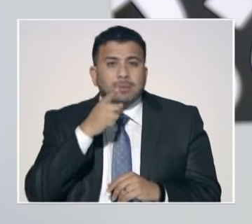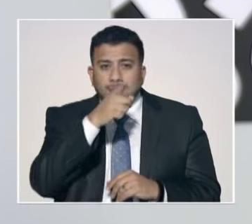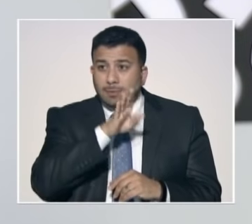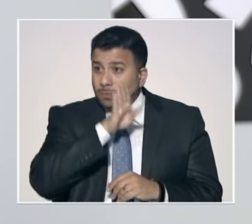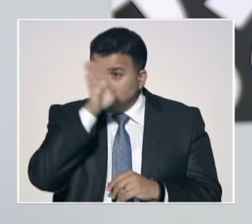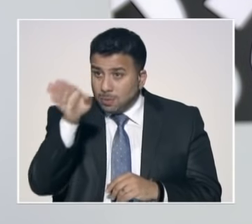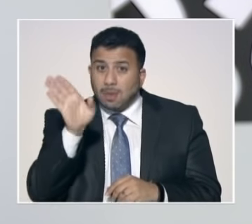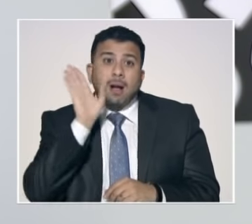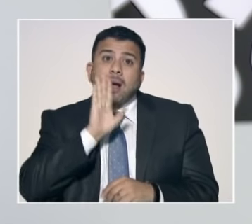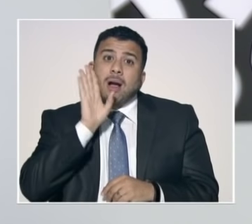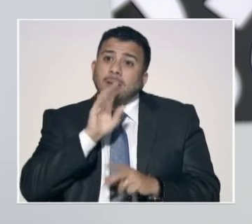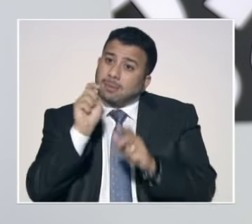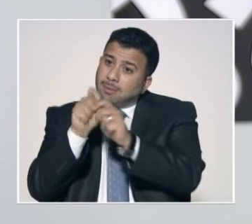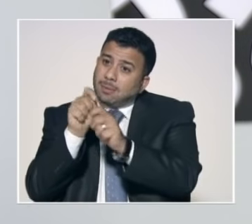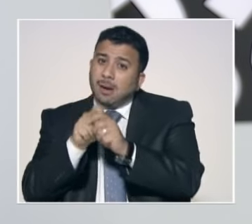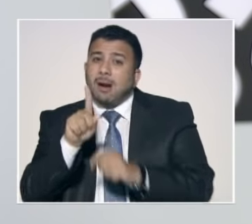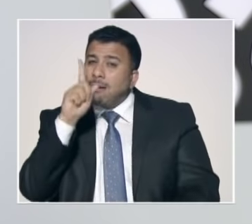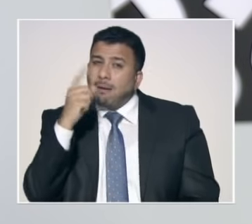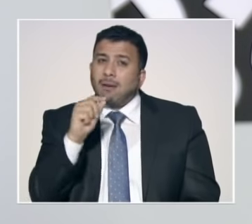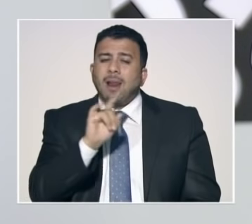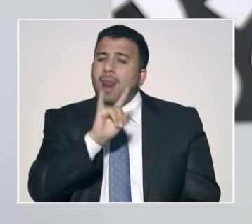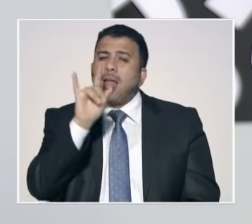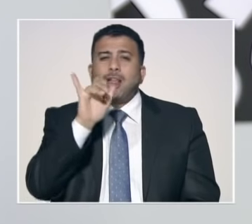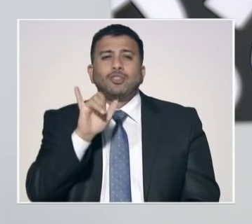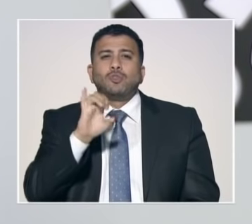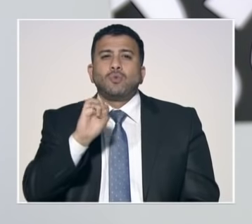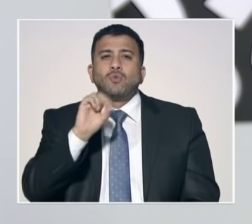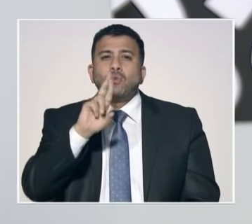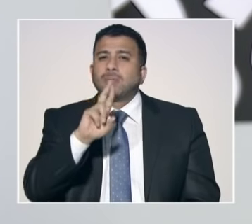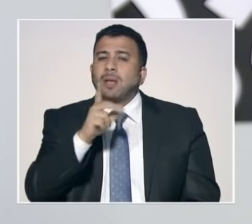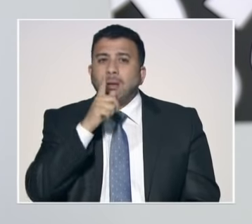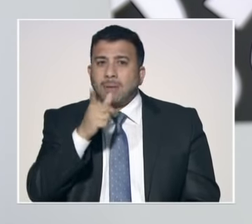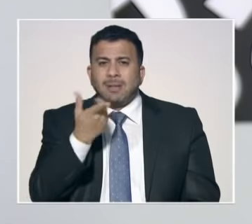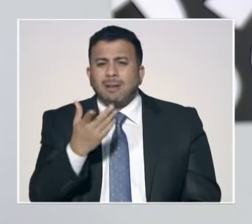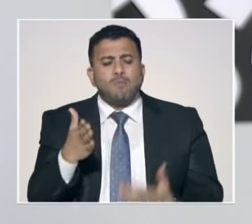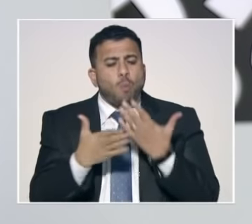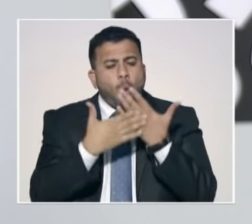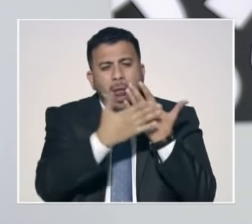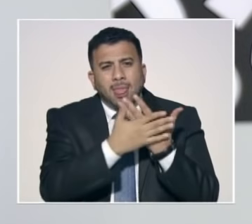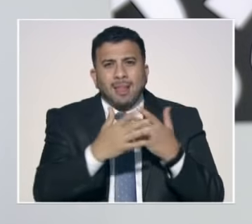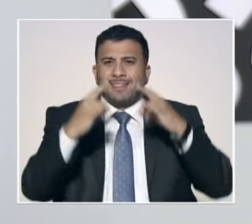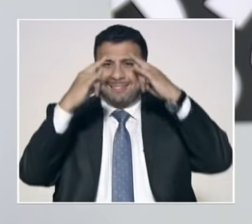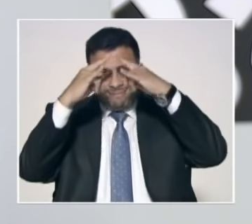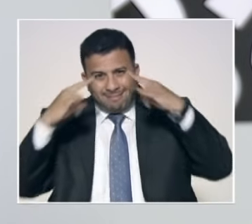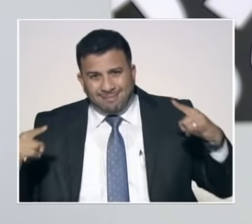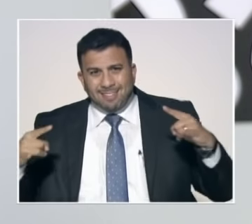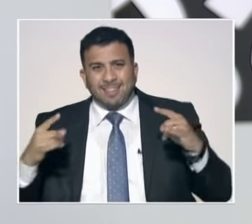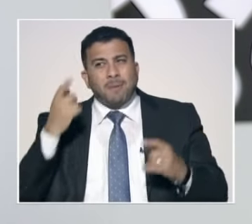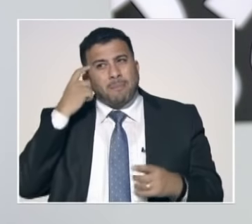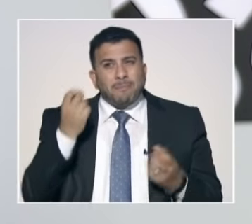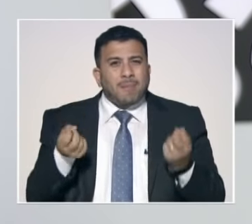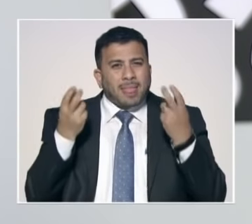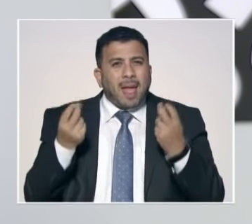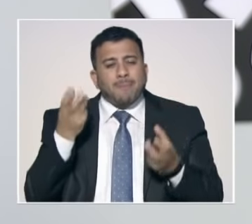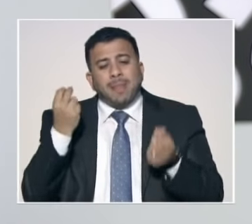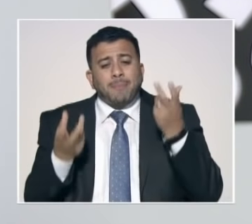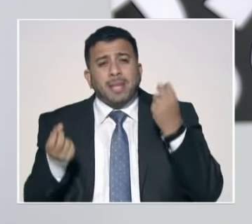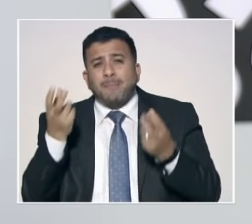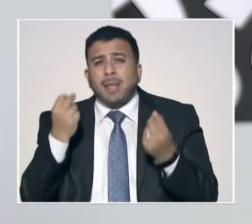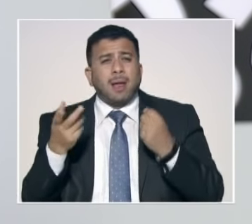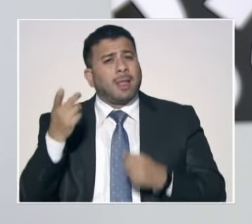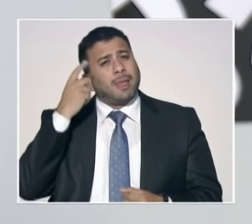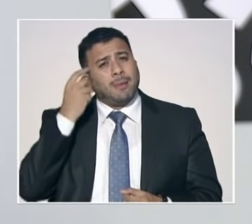لله وعلموهم بأن هذه الأشياء ما تجوز، علموهم بأن هذه الأشياء اللي يعملونها من البدع والخرافات